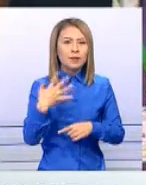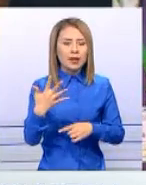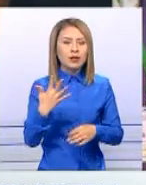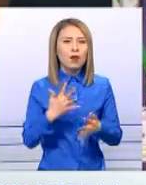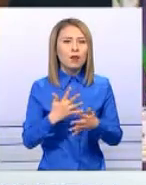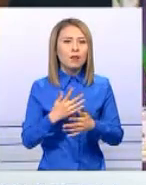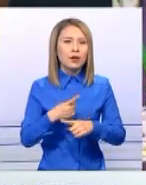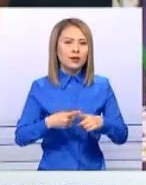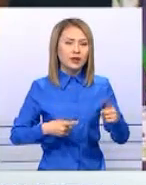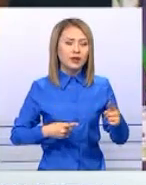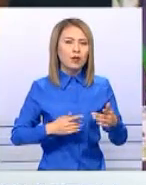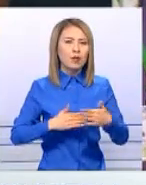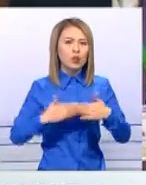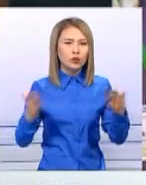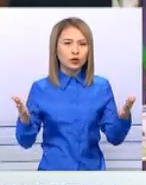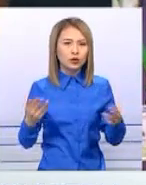3,5 раза.